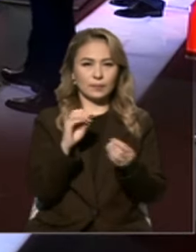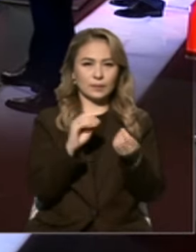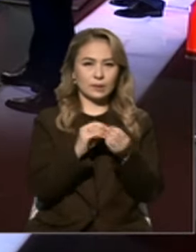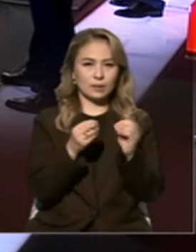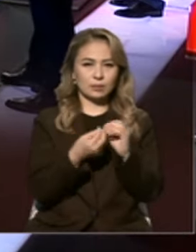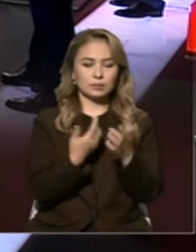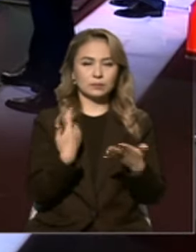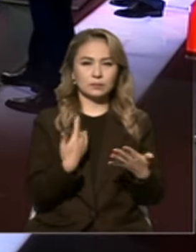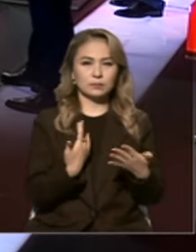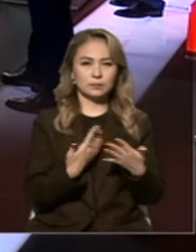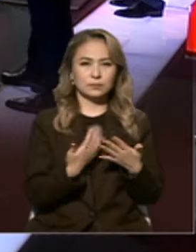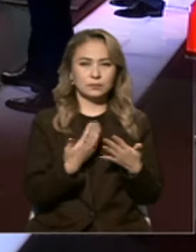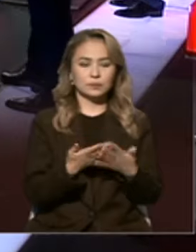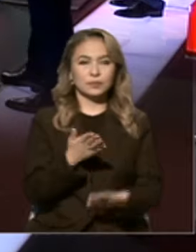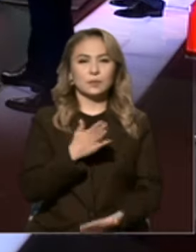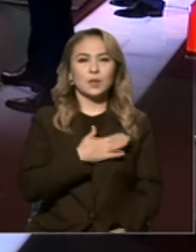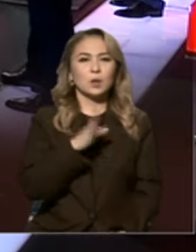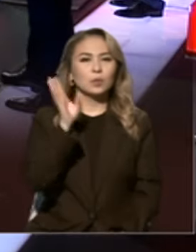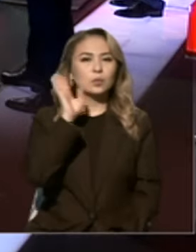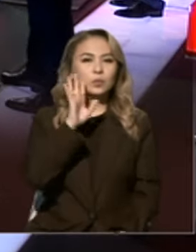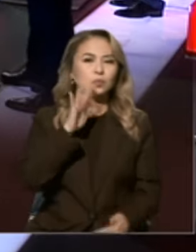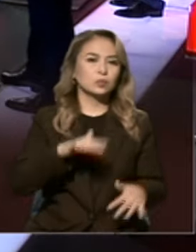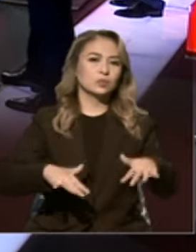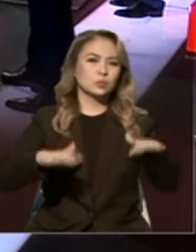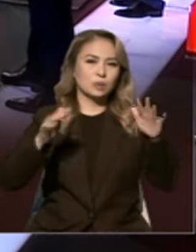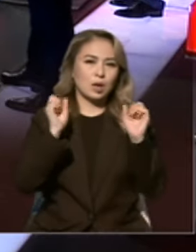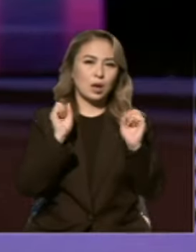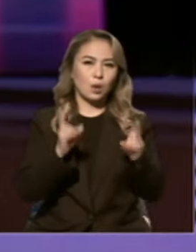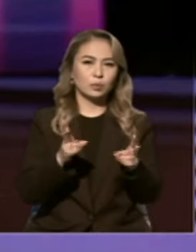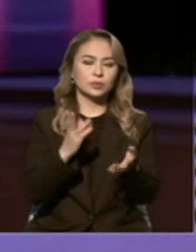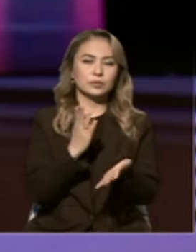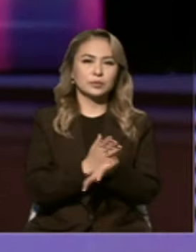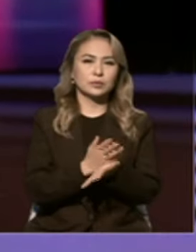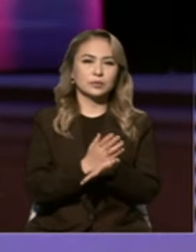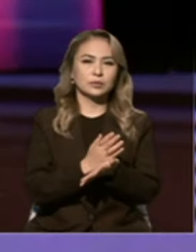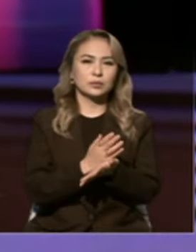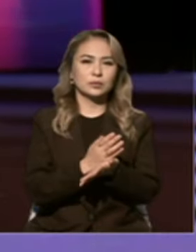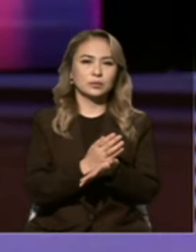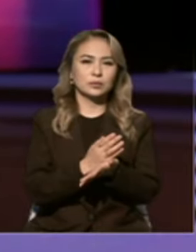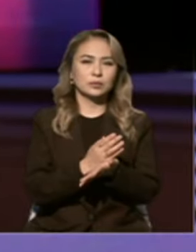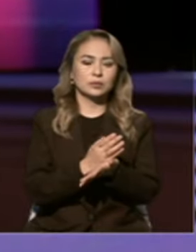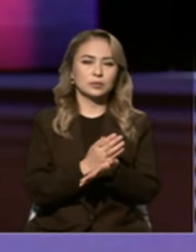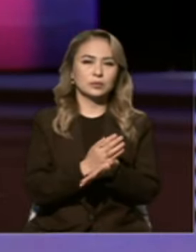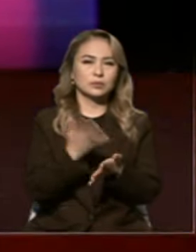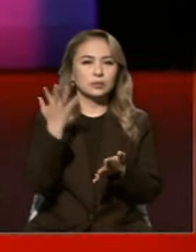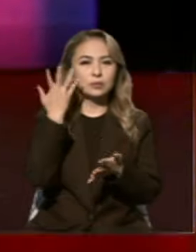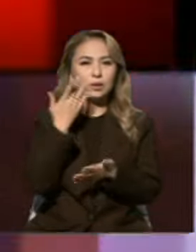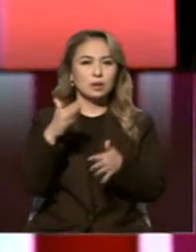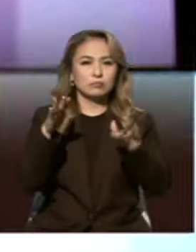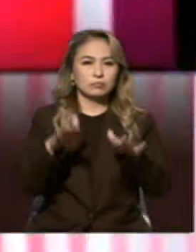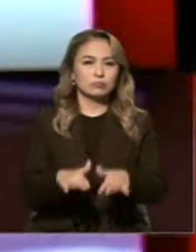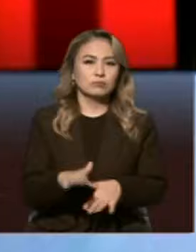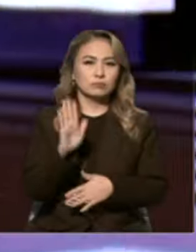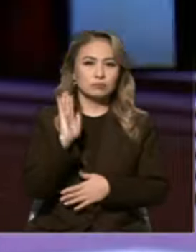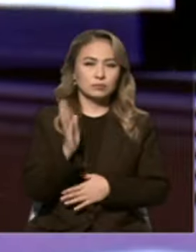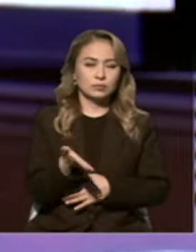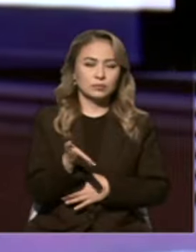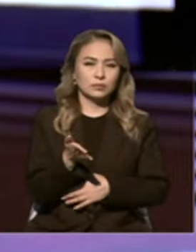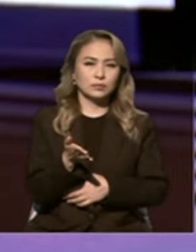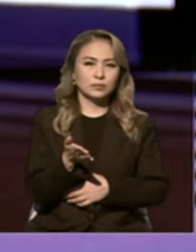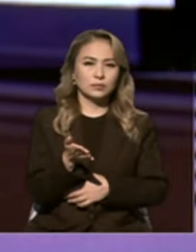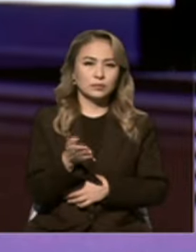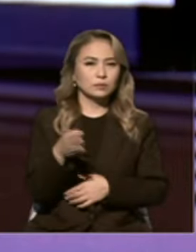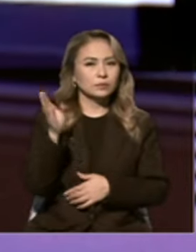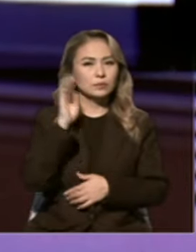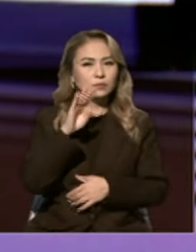біз осы мына су тасқын қауіпті игеріп алғаннан кейін, қауіпті сезгеннен кейін жаңағы